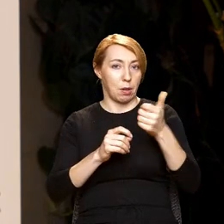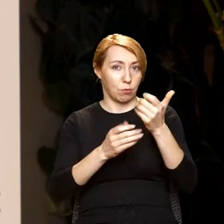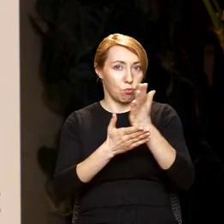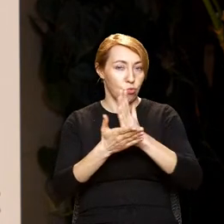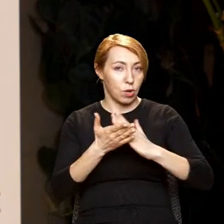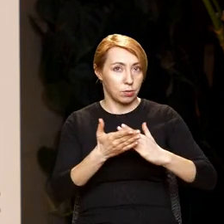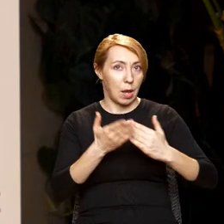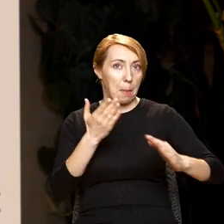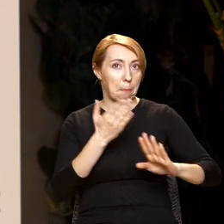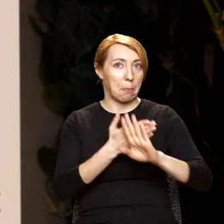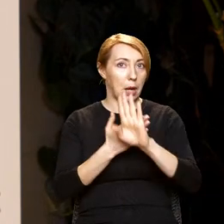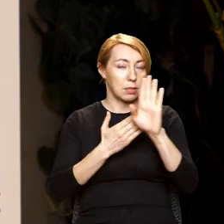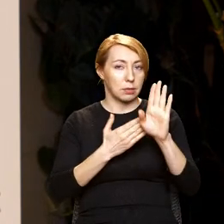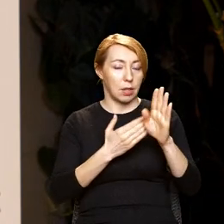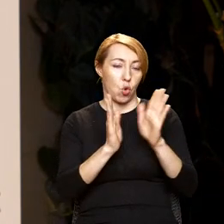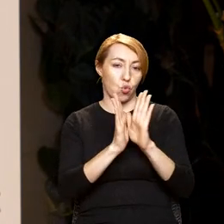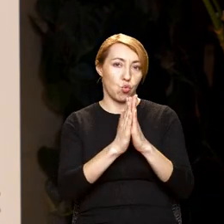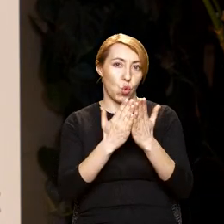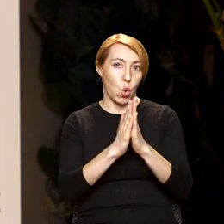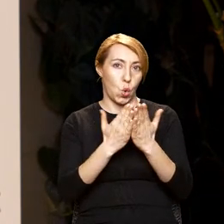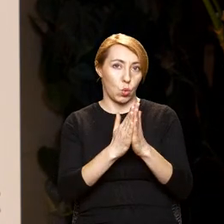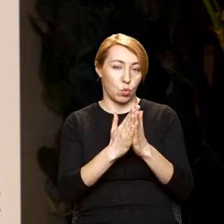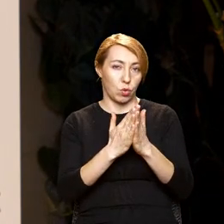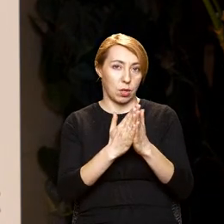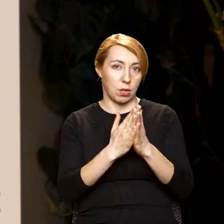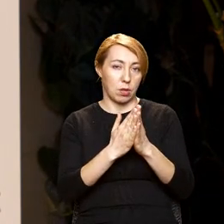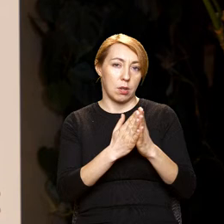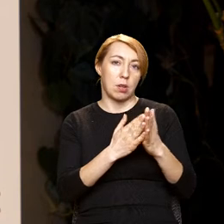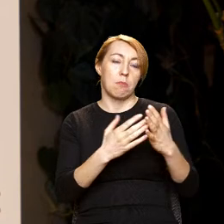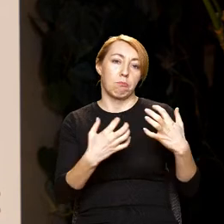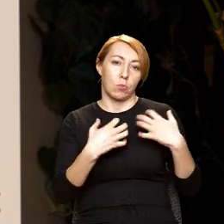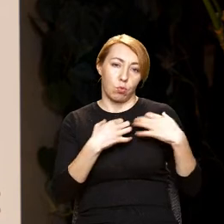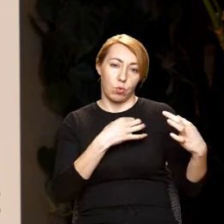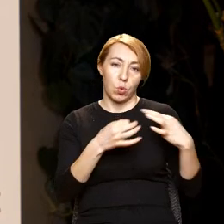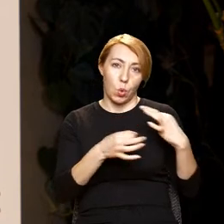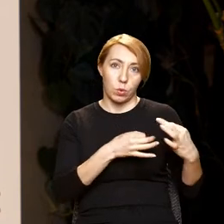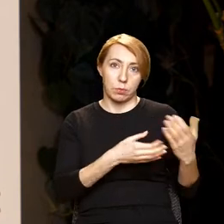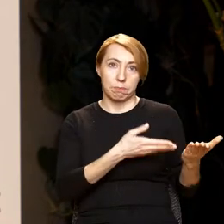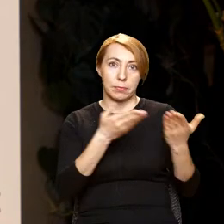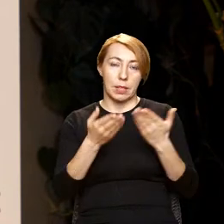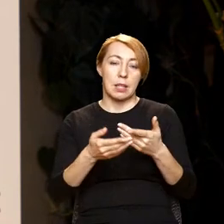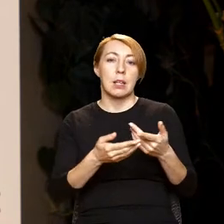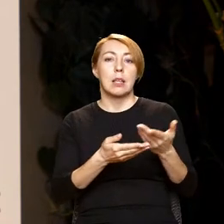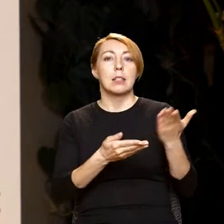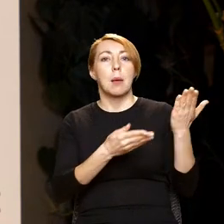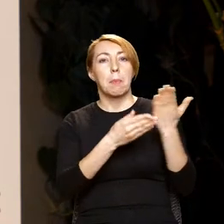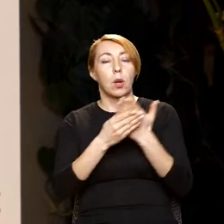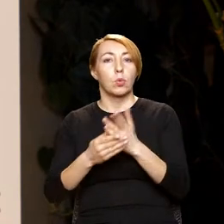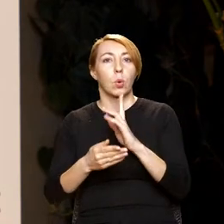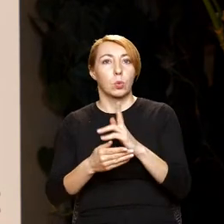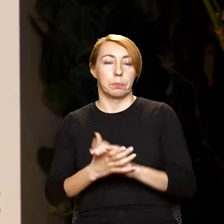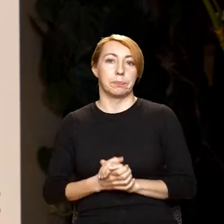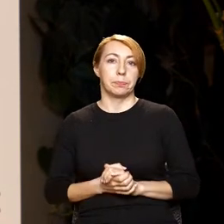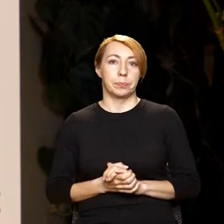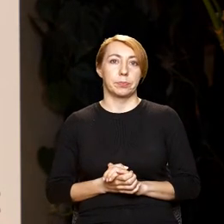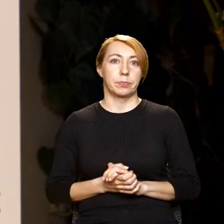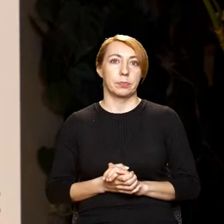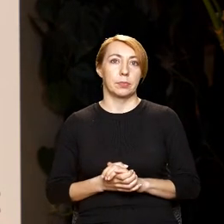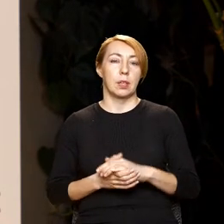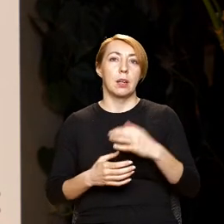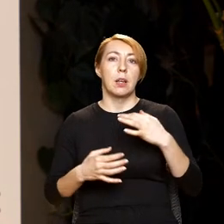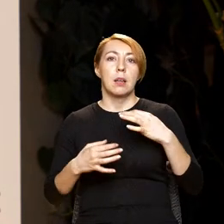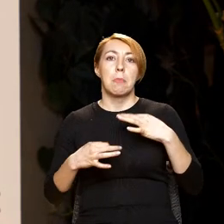czyli prezentację książki biograficznej i chciałam zaprosić tutaj do panelu pod przewodem pana